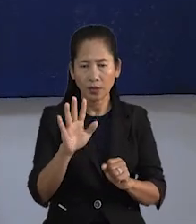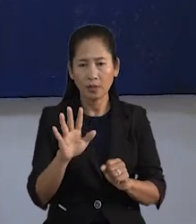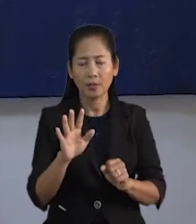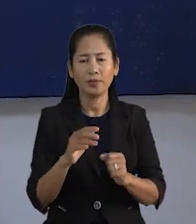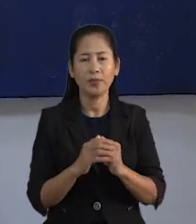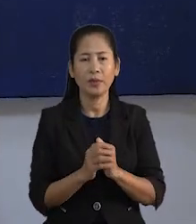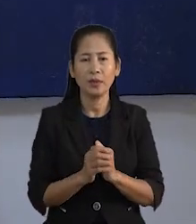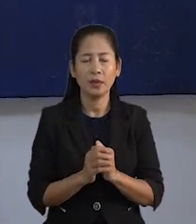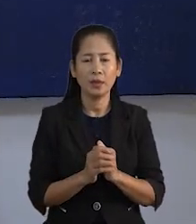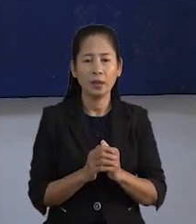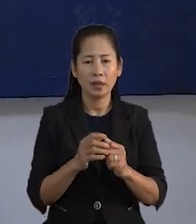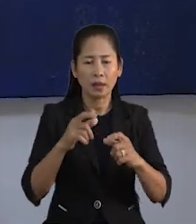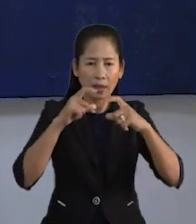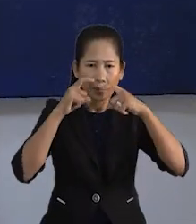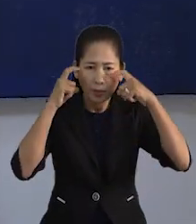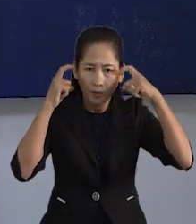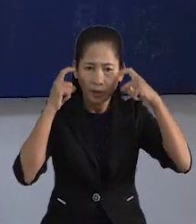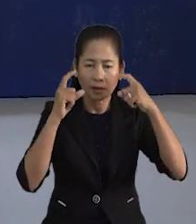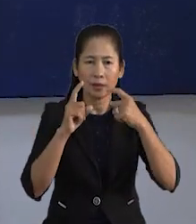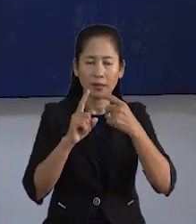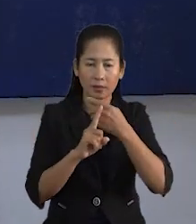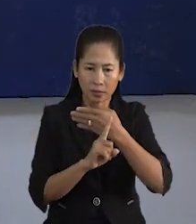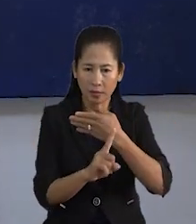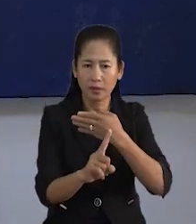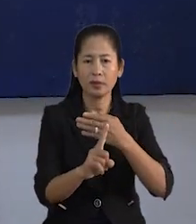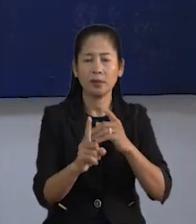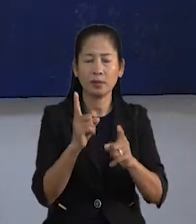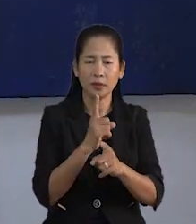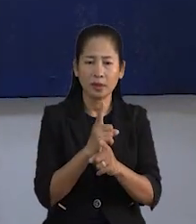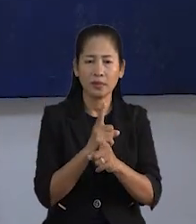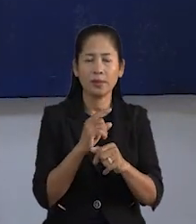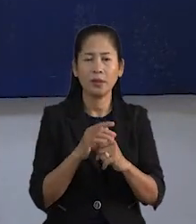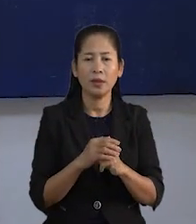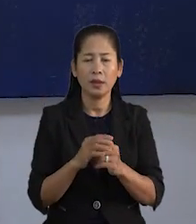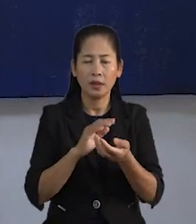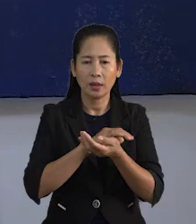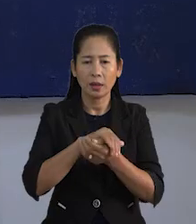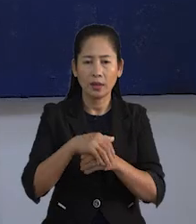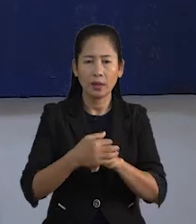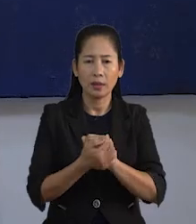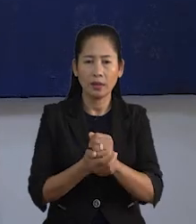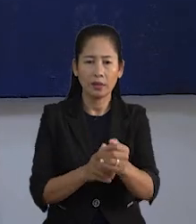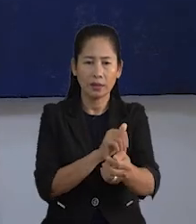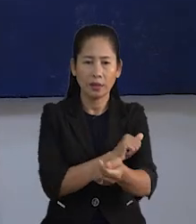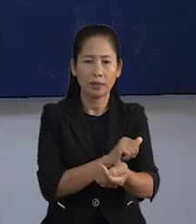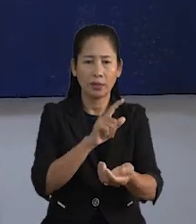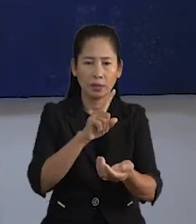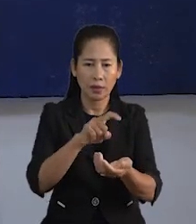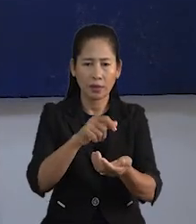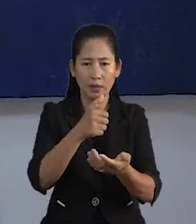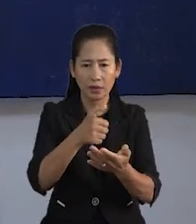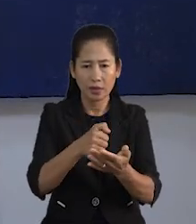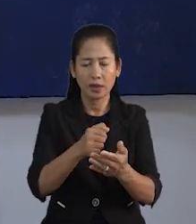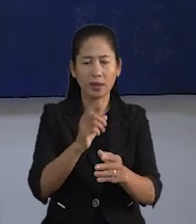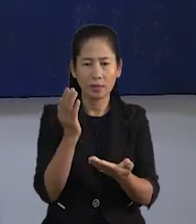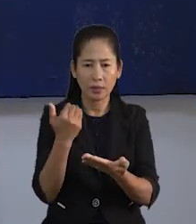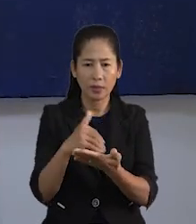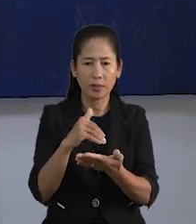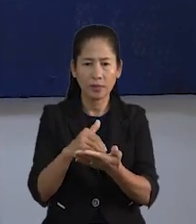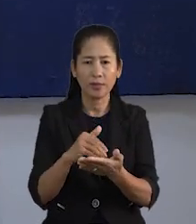គ្នាការពាក់ម៉ាស់ឲ្យបានត្រឹមត្រូវនៅពេលដែលកូនចេញទៅខាងក្រៅការលាងដៃនិងសាប៊ូអាកុលជែលបានញឹ